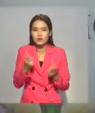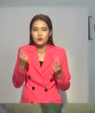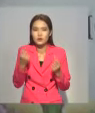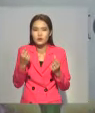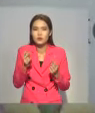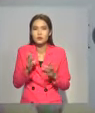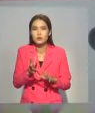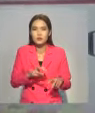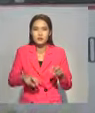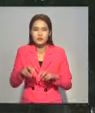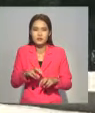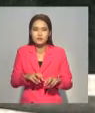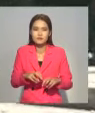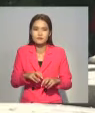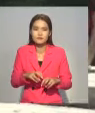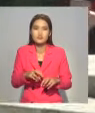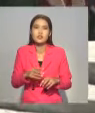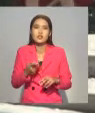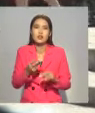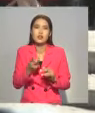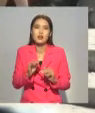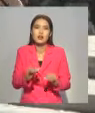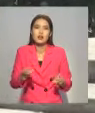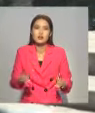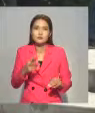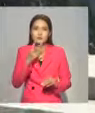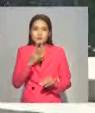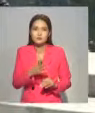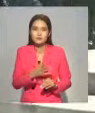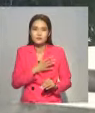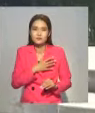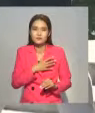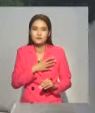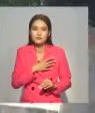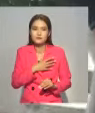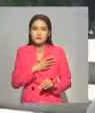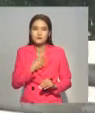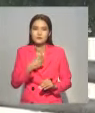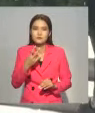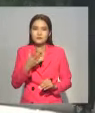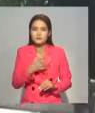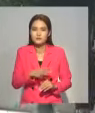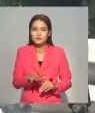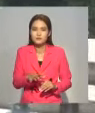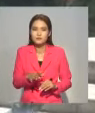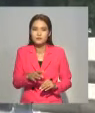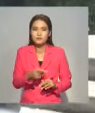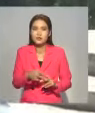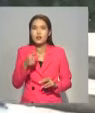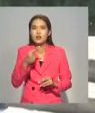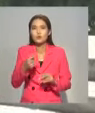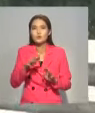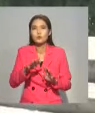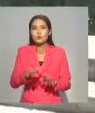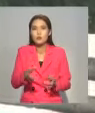қалай іздеймін? Мына баланы көрмедіңіз ба? Осы маңайға тұрғызып кеткен едім. Қайсы жерде? Ана жерге қойып кеткем 15